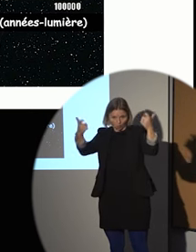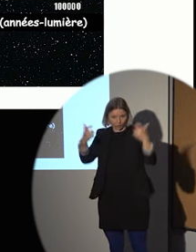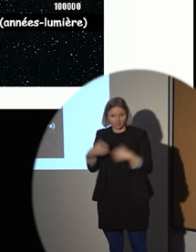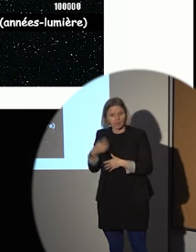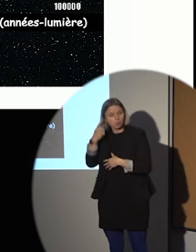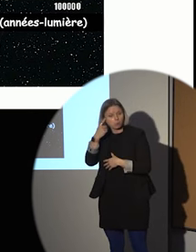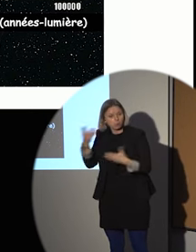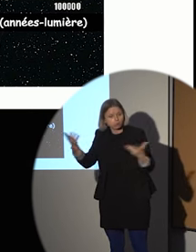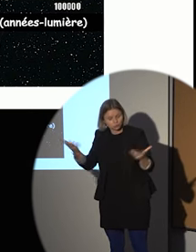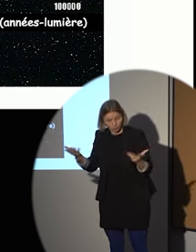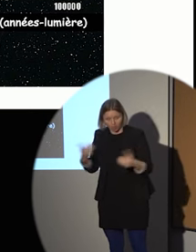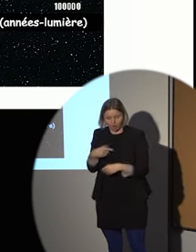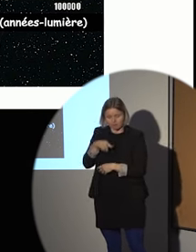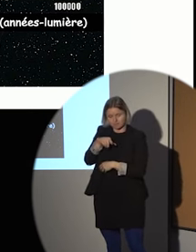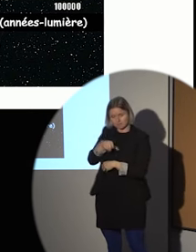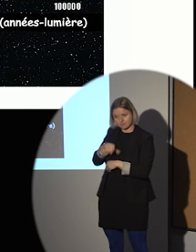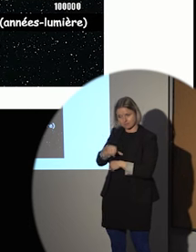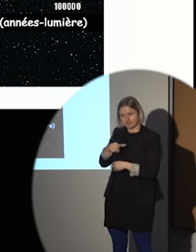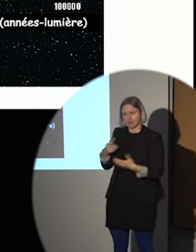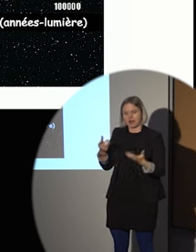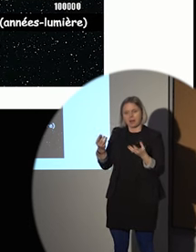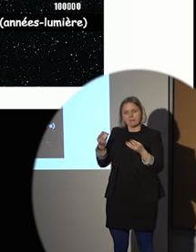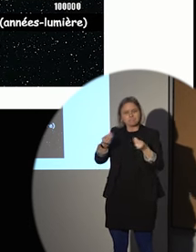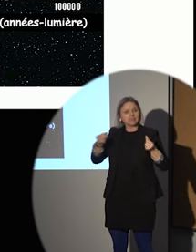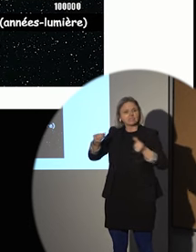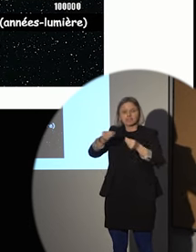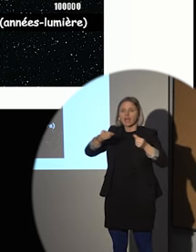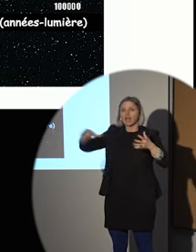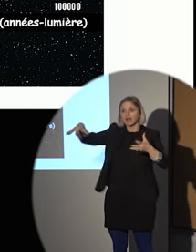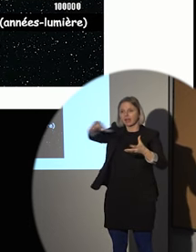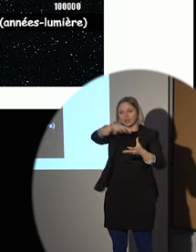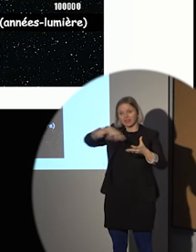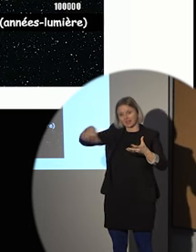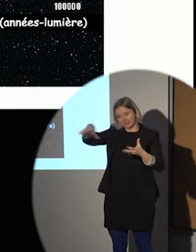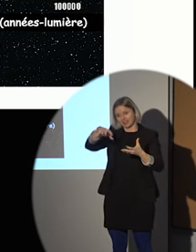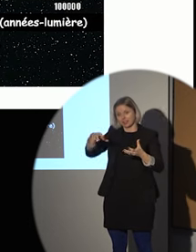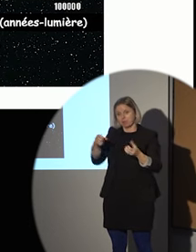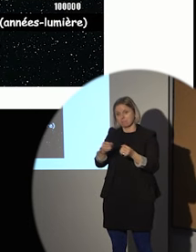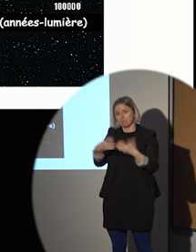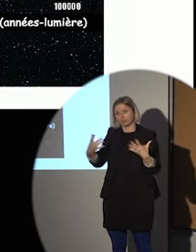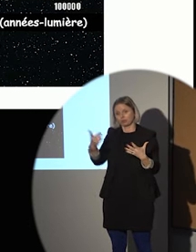majeure partie de la matière dans l'univers est faite de cette fameuse masse sombre.